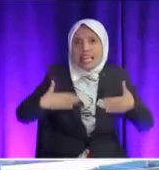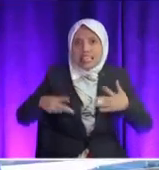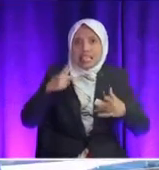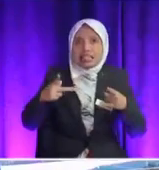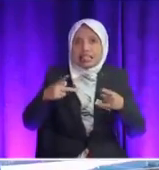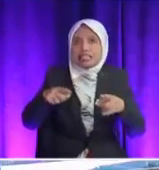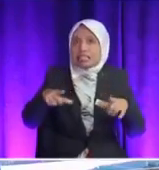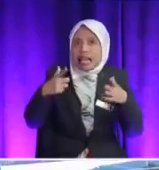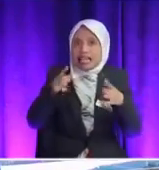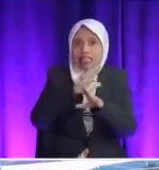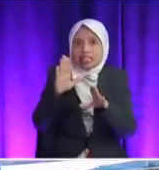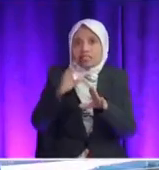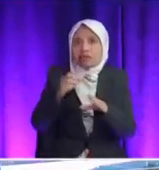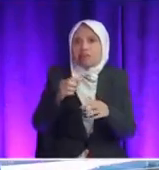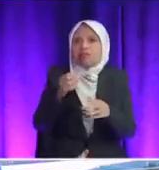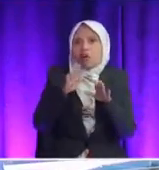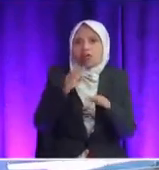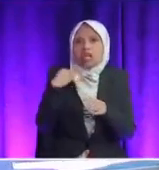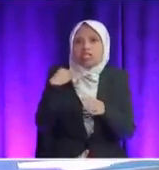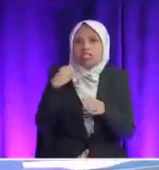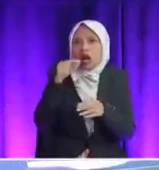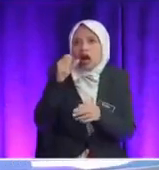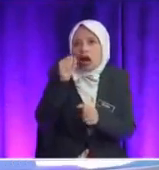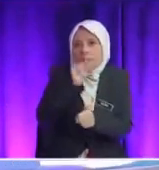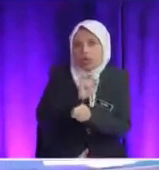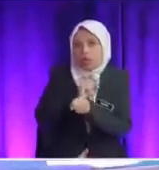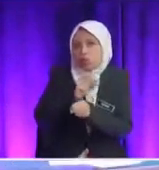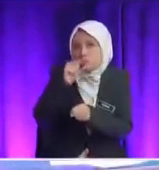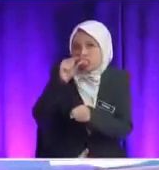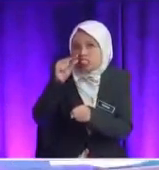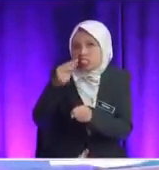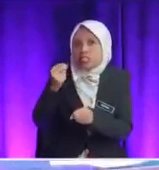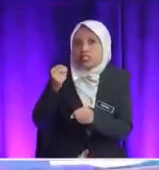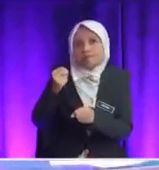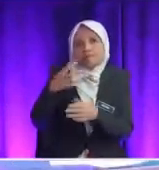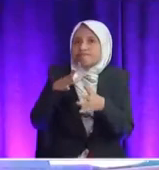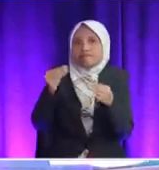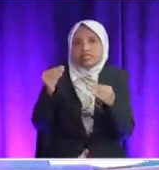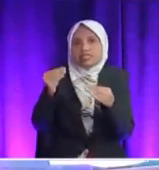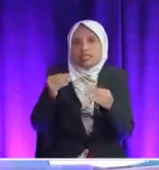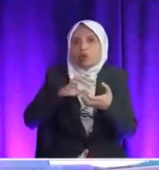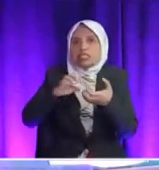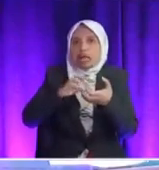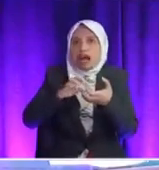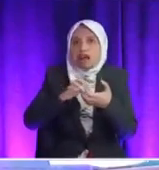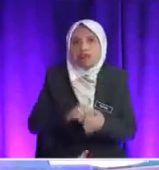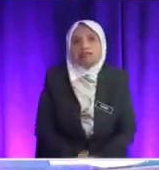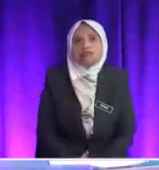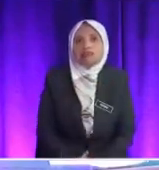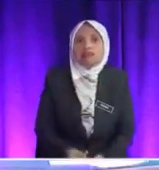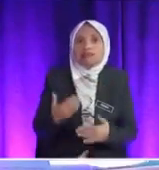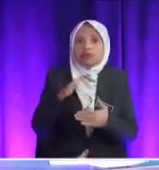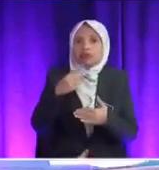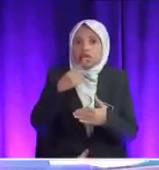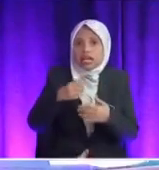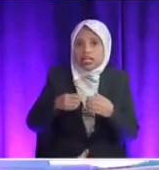batu-batu Citra Polri ini kalau christie-rela Cerme tuh askrek kalau enggak habis kemudian ini untuk nah Sisi keadaan celah-celah